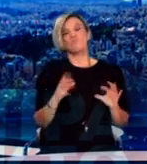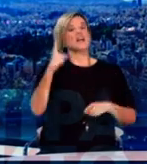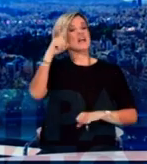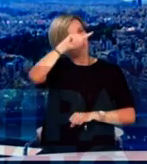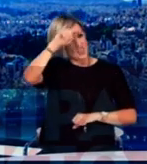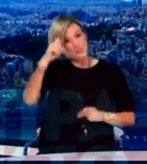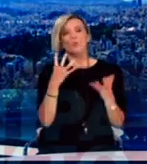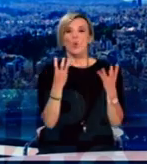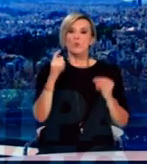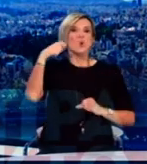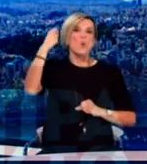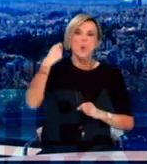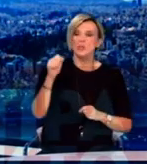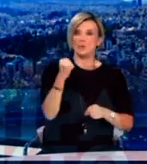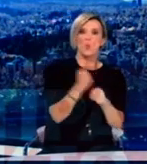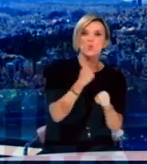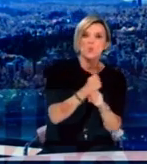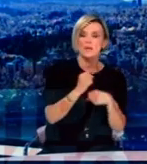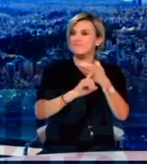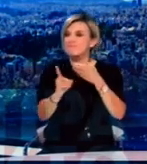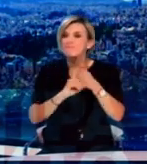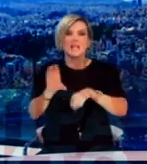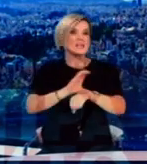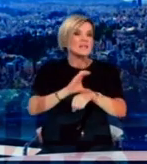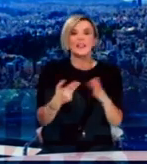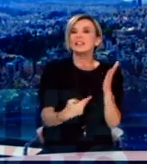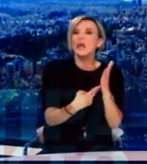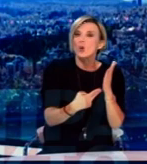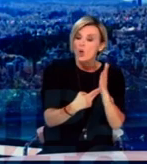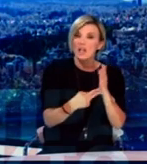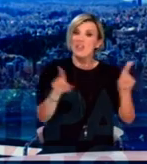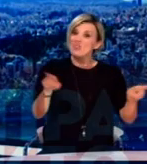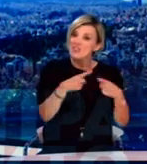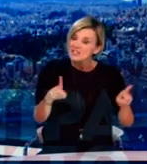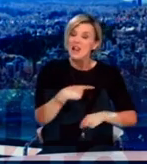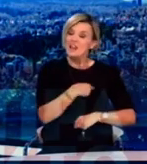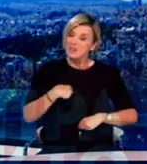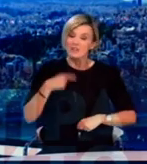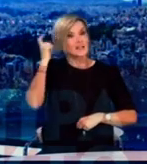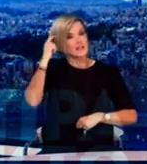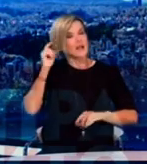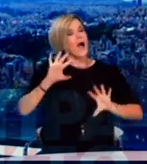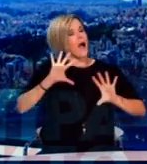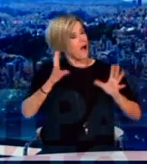δύσκολο για εμάς τους γονείς, είναι δύσκολο για τους εκπαιδευτικούς μας, είναι δύσκολο για τους μαθητές μας. Θα τα